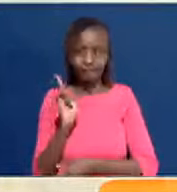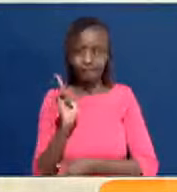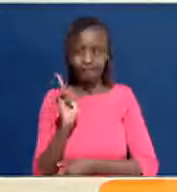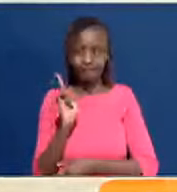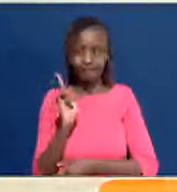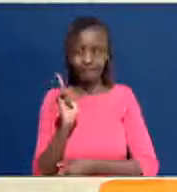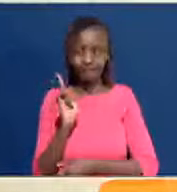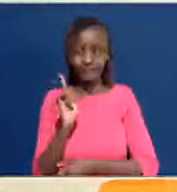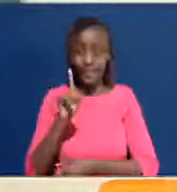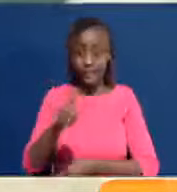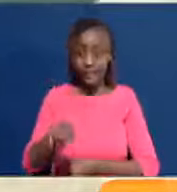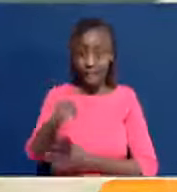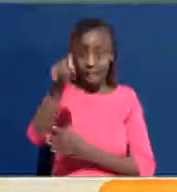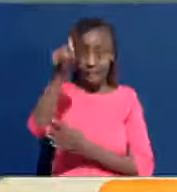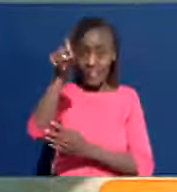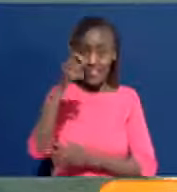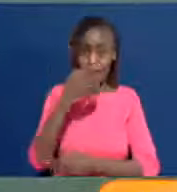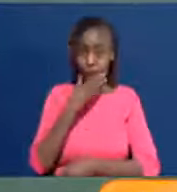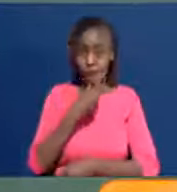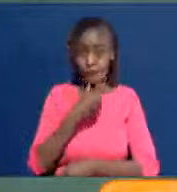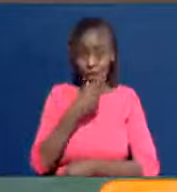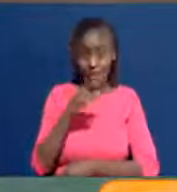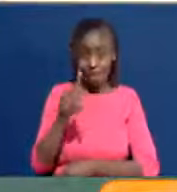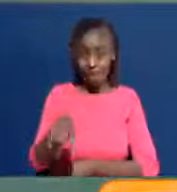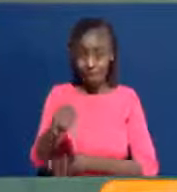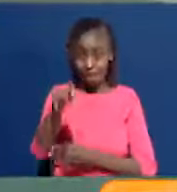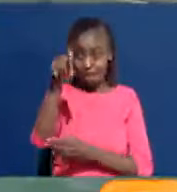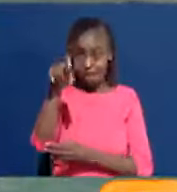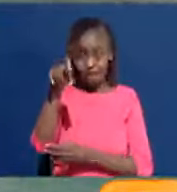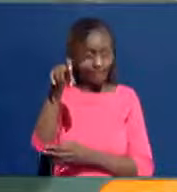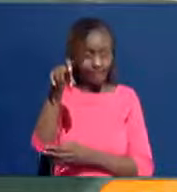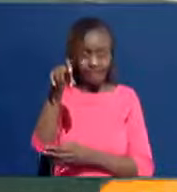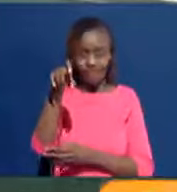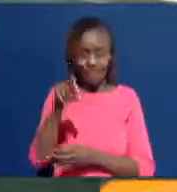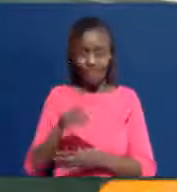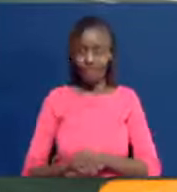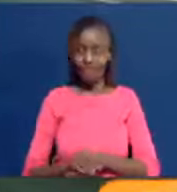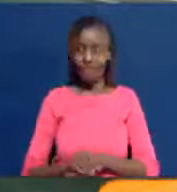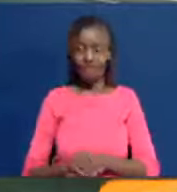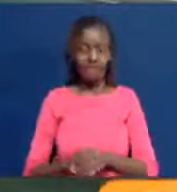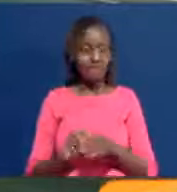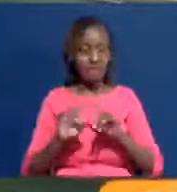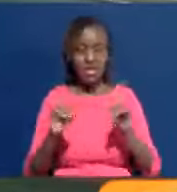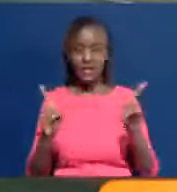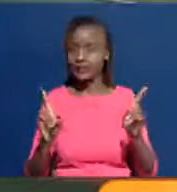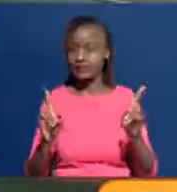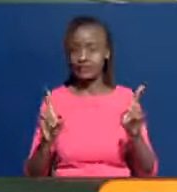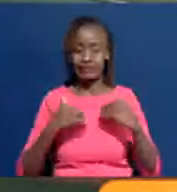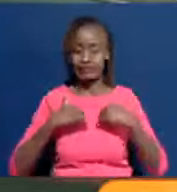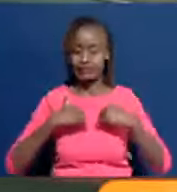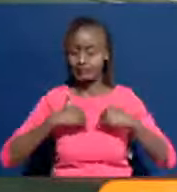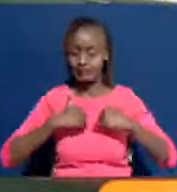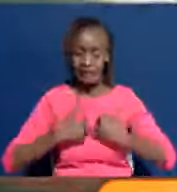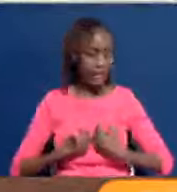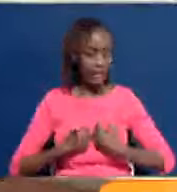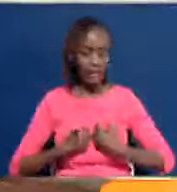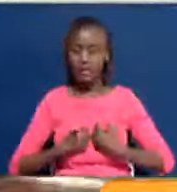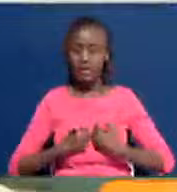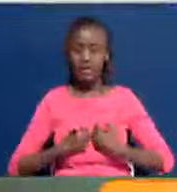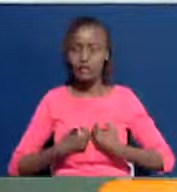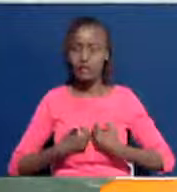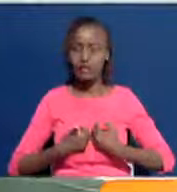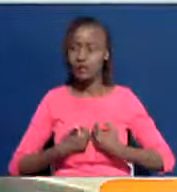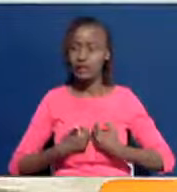Hawa ni wavuvi wa bwawa la Turkwel wakirejea ufukoni. Na wanaonekana wana uchovu. Na hapa nyavu